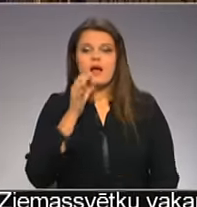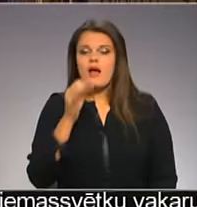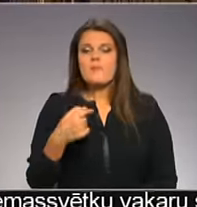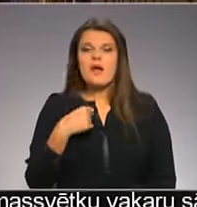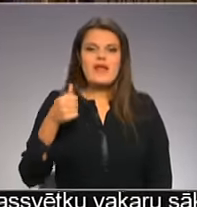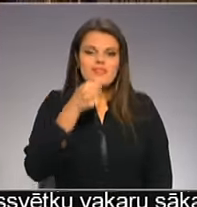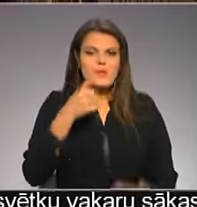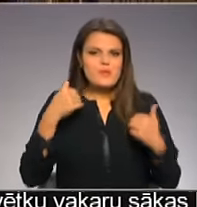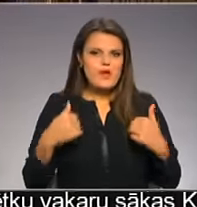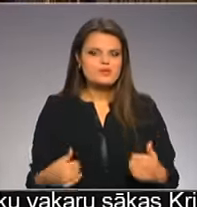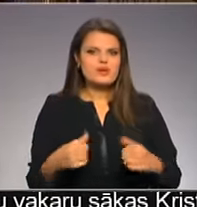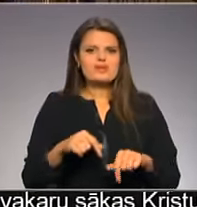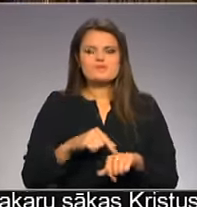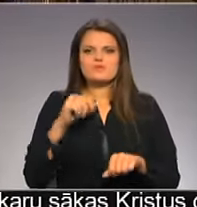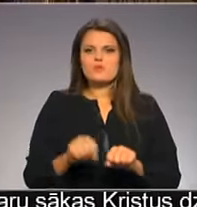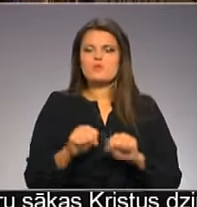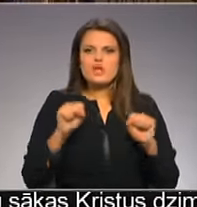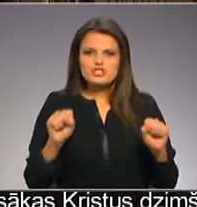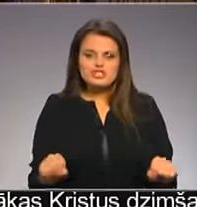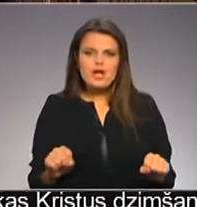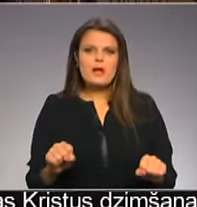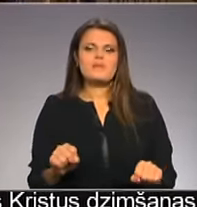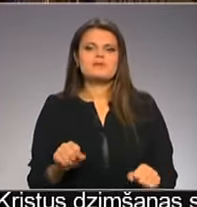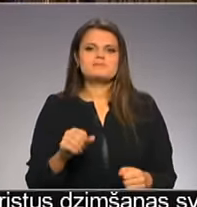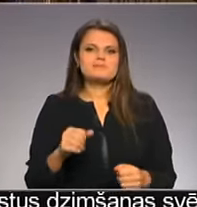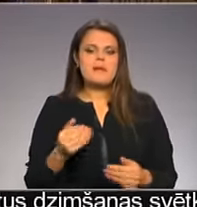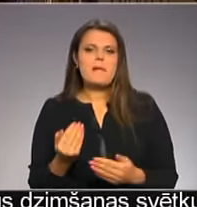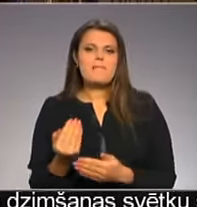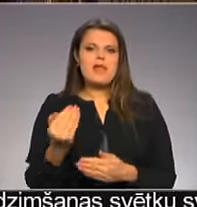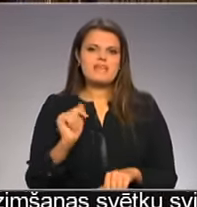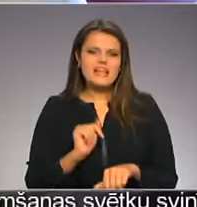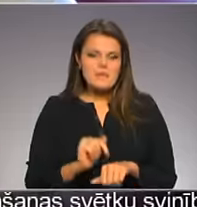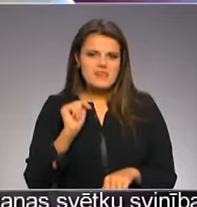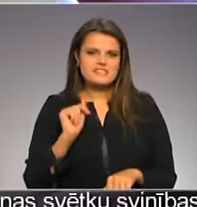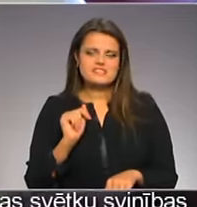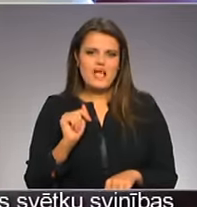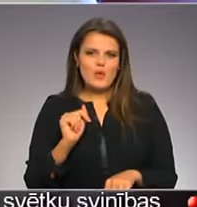tādu savā ziņā drošības sajūtu, tādu piederības sajūtu.